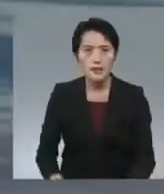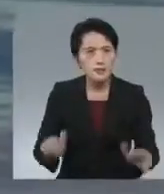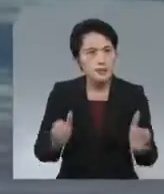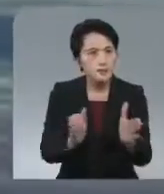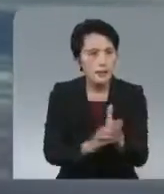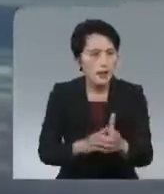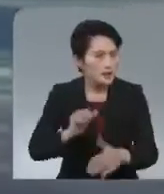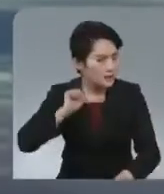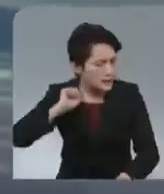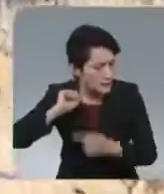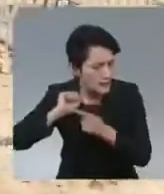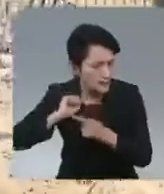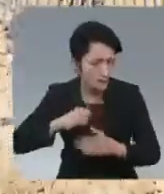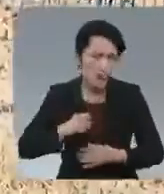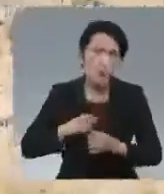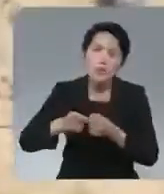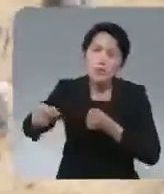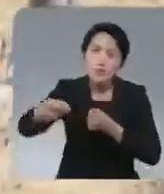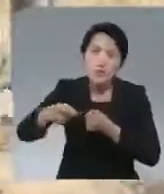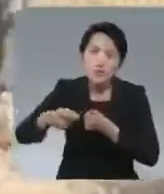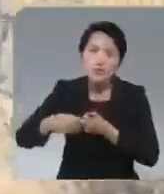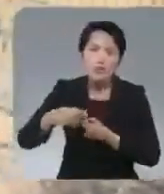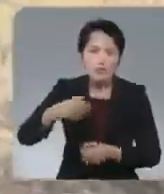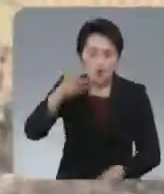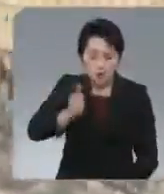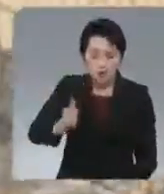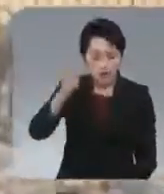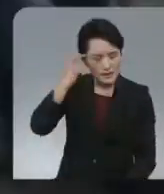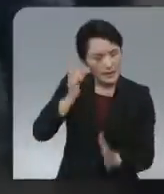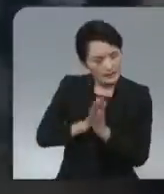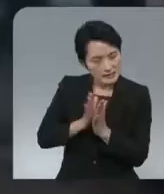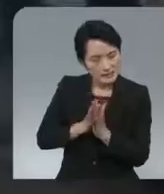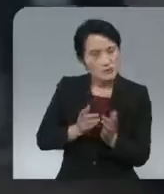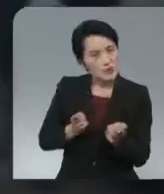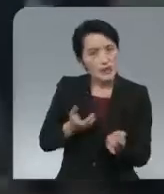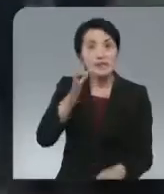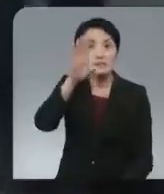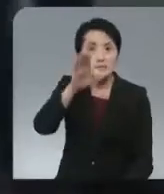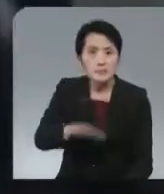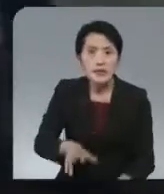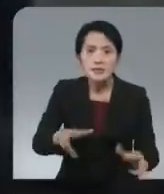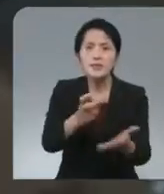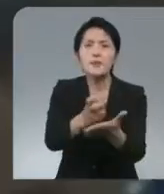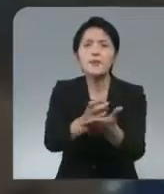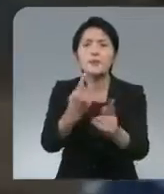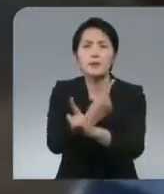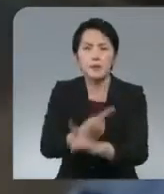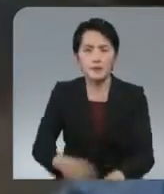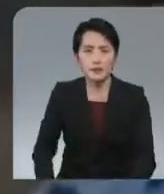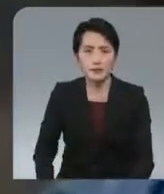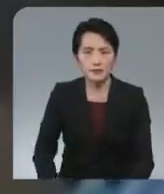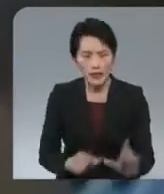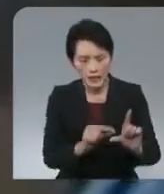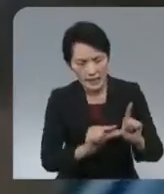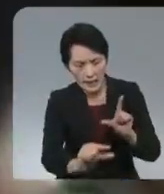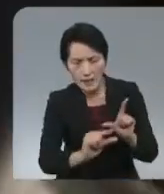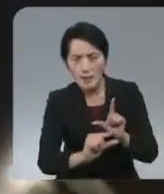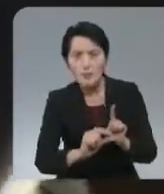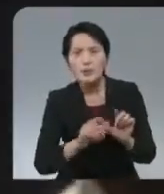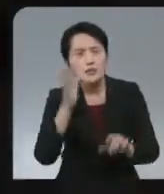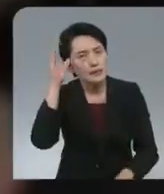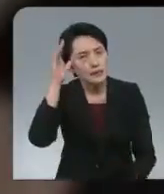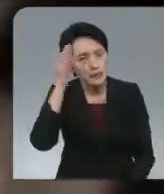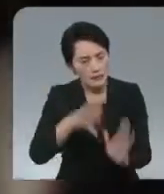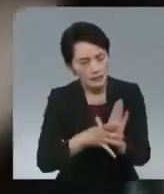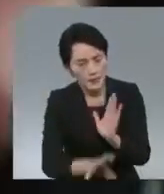nếu chủ thú cưng không tuân thủ các quy tắc an toàn nói trên thì sẽ có thể bị xử phạt tối đa 500 nghìn Won 418 Đôla